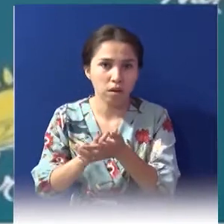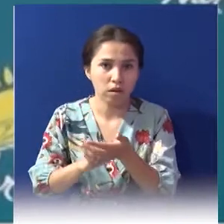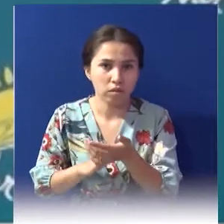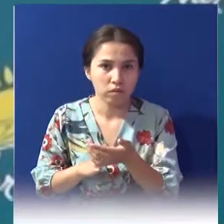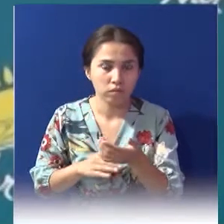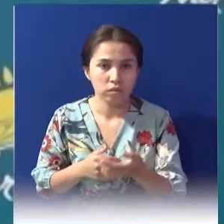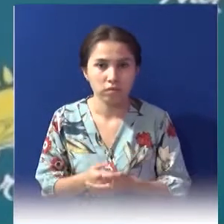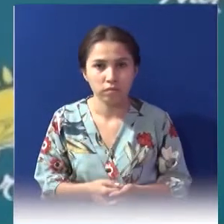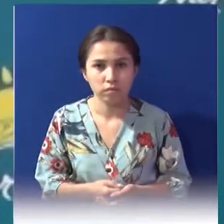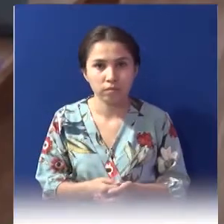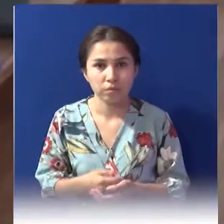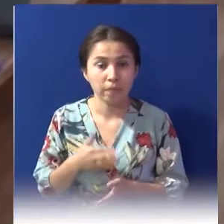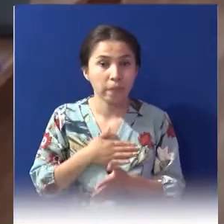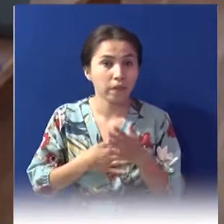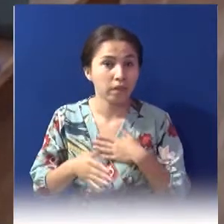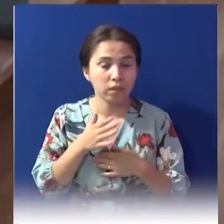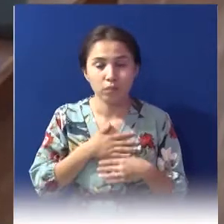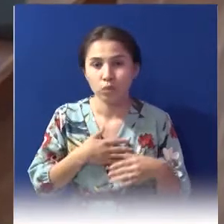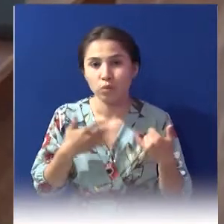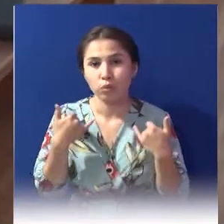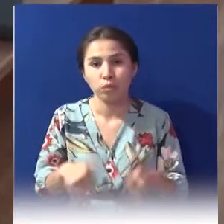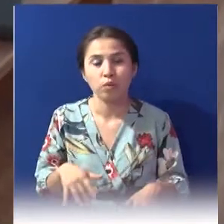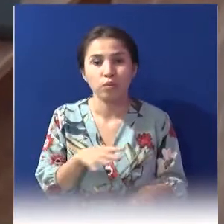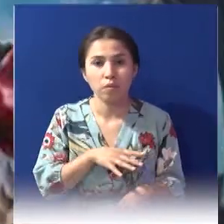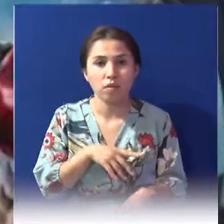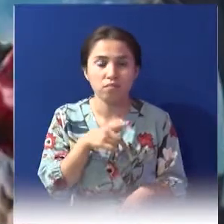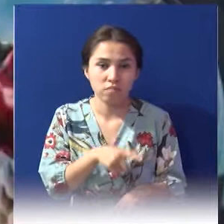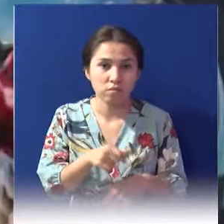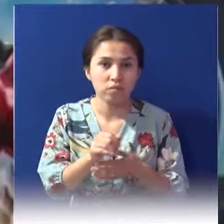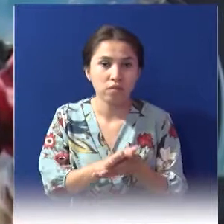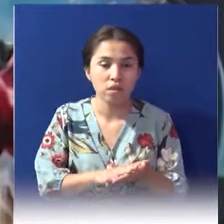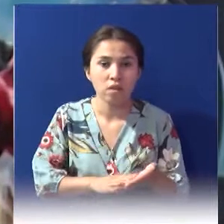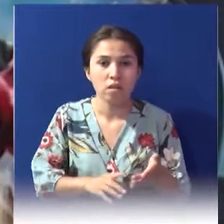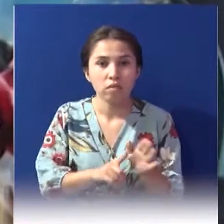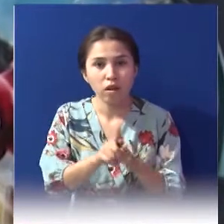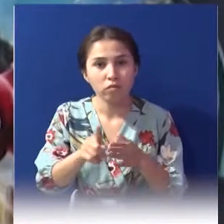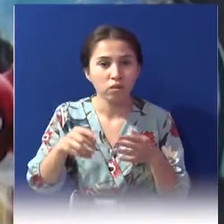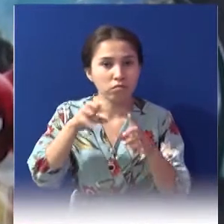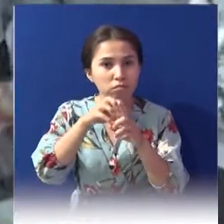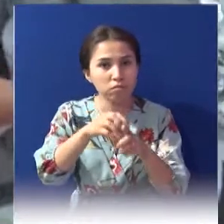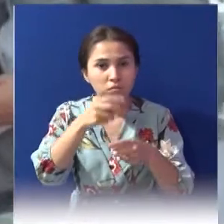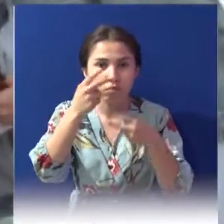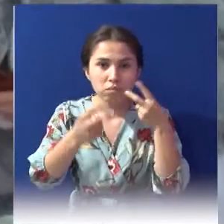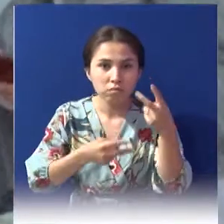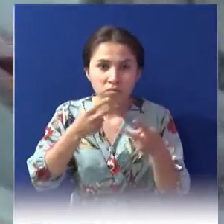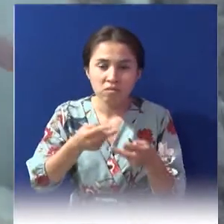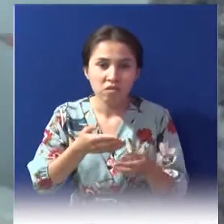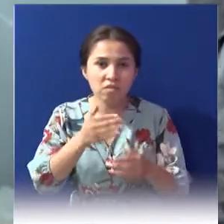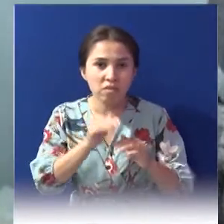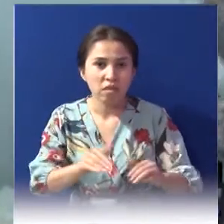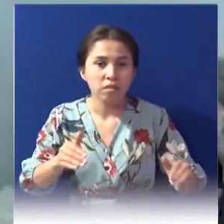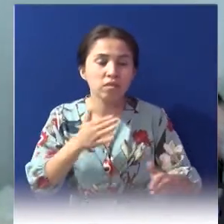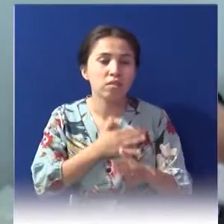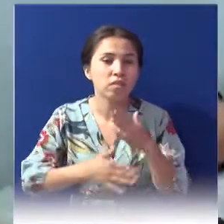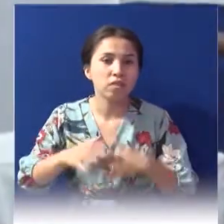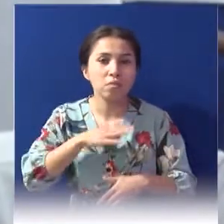продолжать это хорошее дело. Радости ребят не было предела, они с удовольствием принялись разглядывать обновки. Родители, в свою